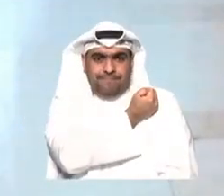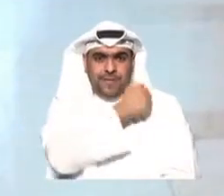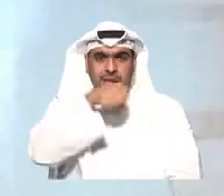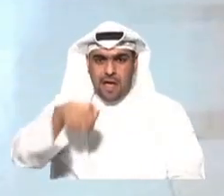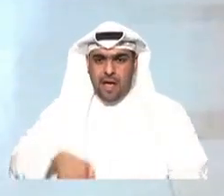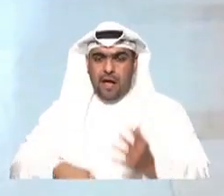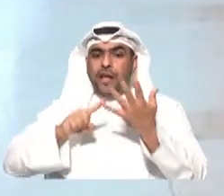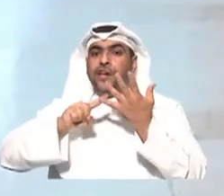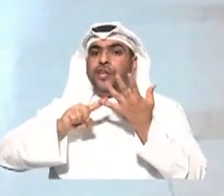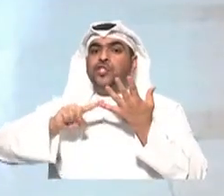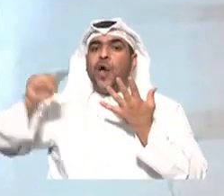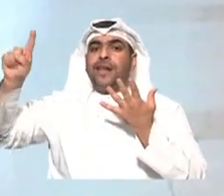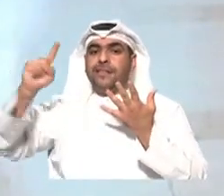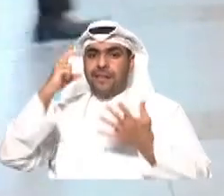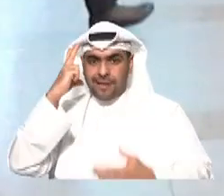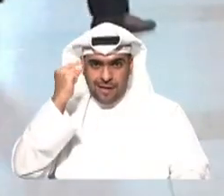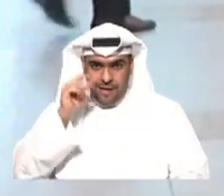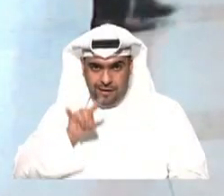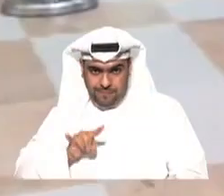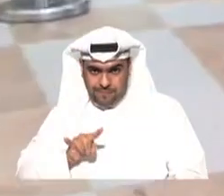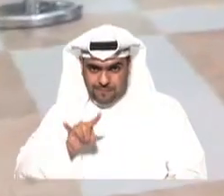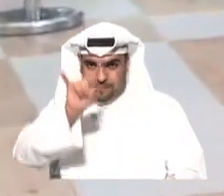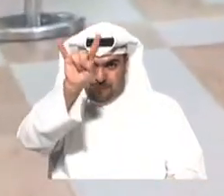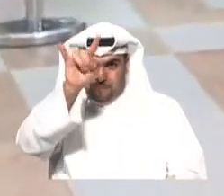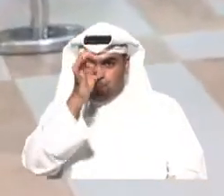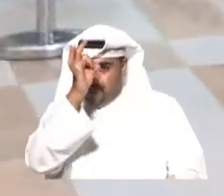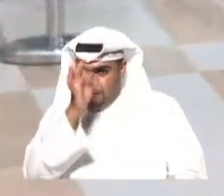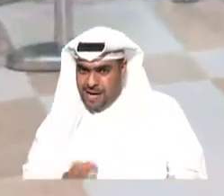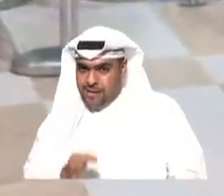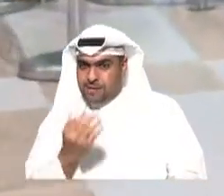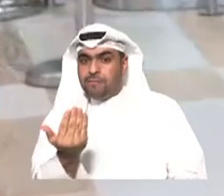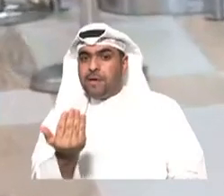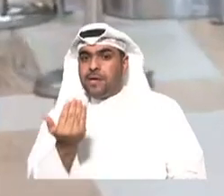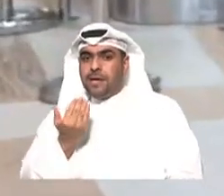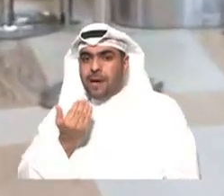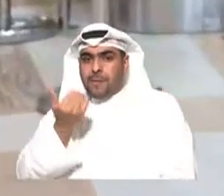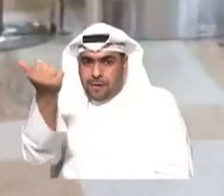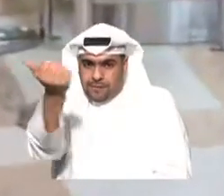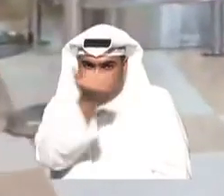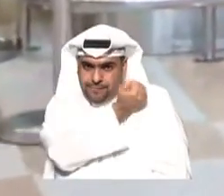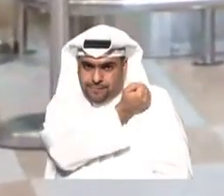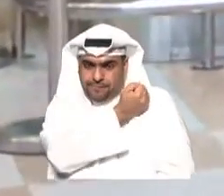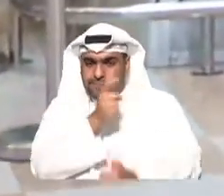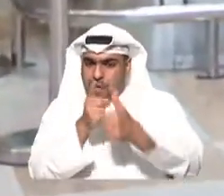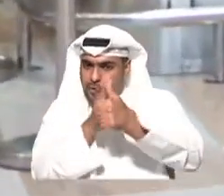للسفر يصب بنظر المعنيين في سياق الحماية والوقاية